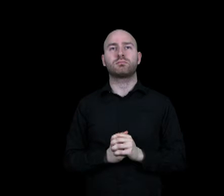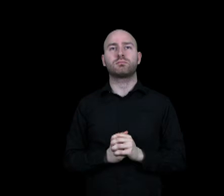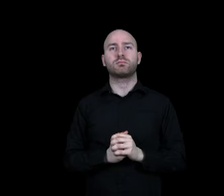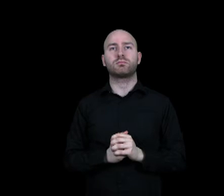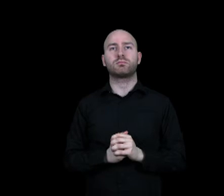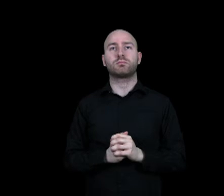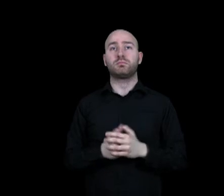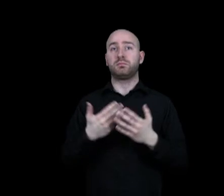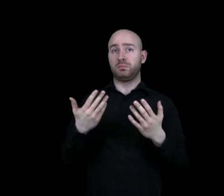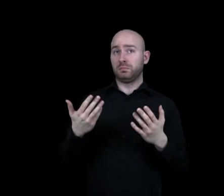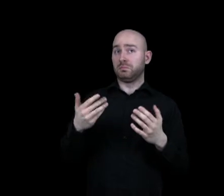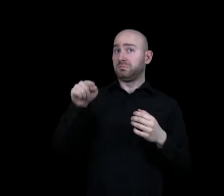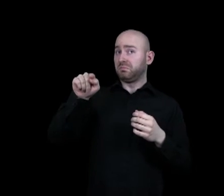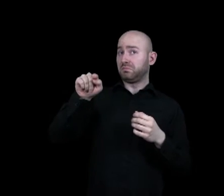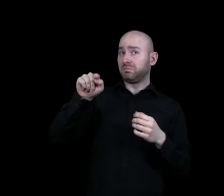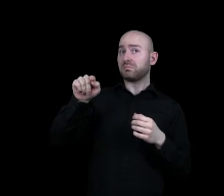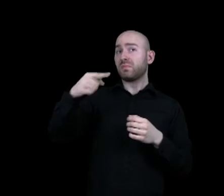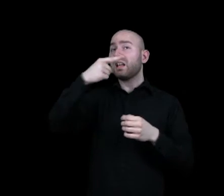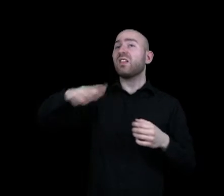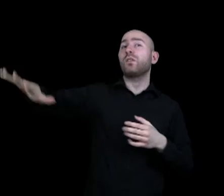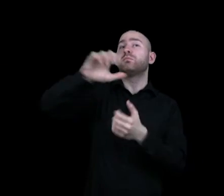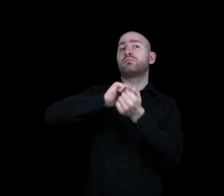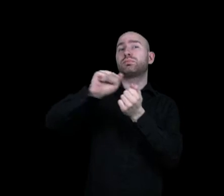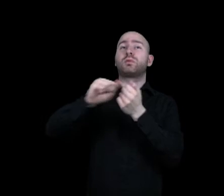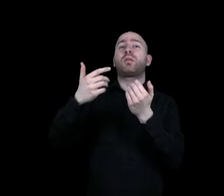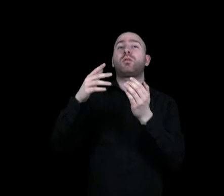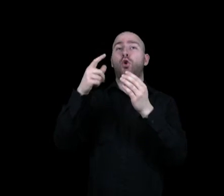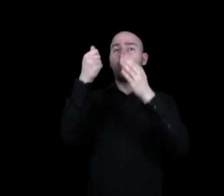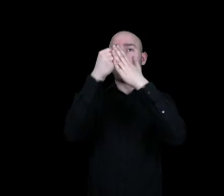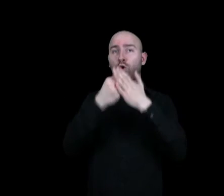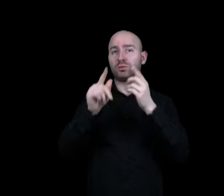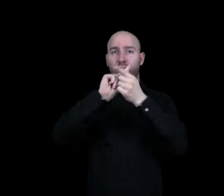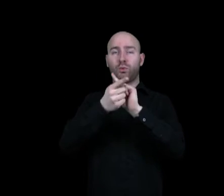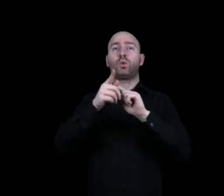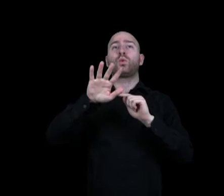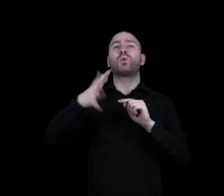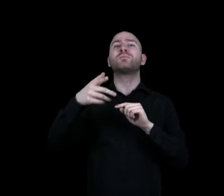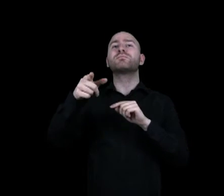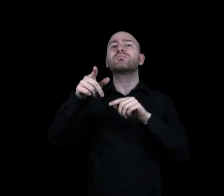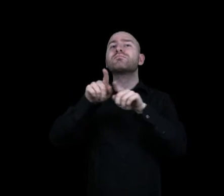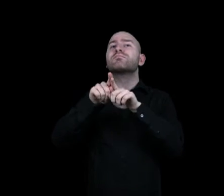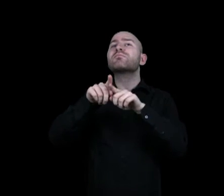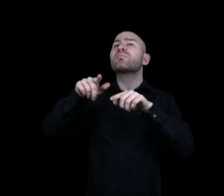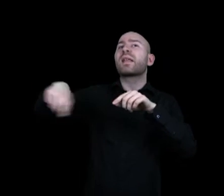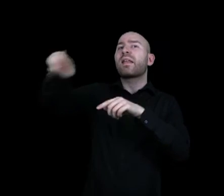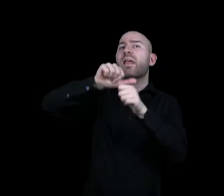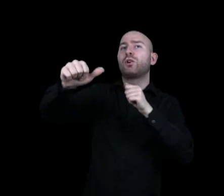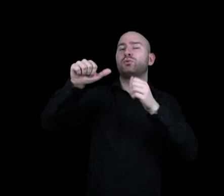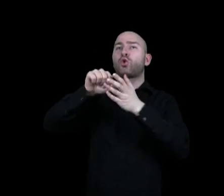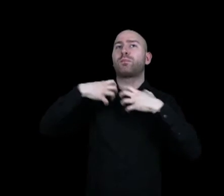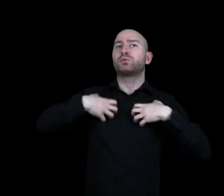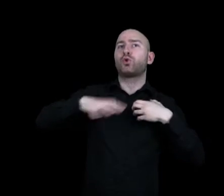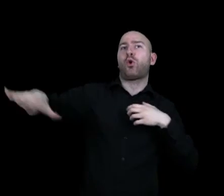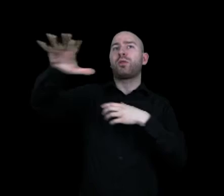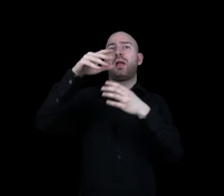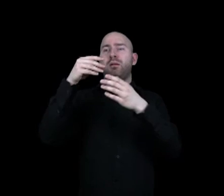z którym wiąże się koszt. To negatywny efekt, bo wiąże się z nim dodatkowy koszt, który nie jest